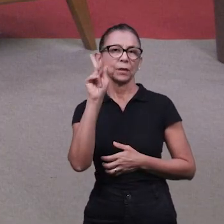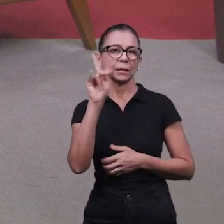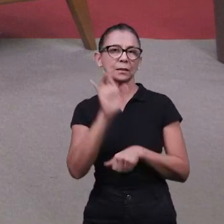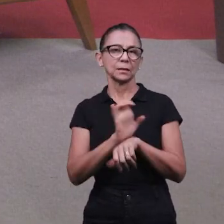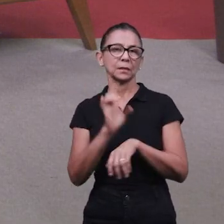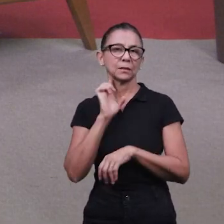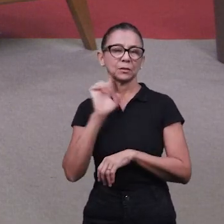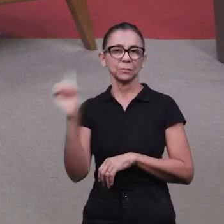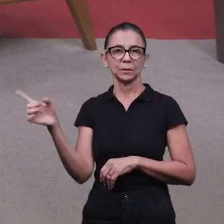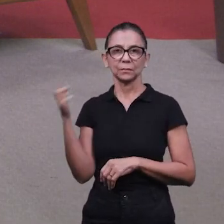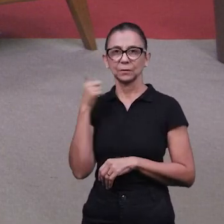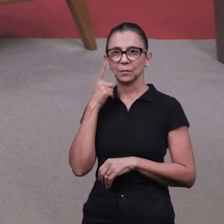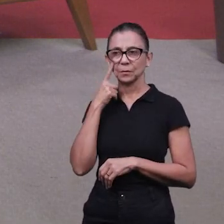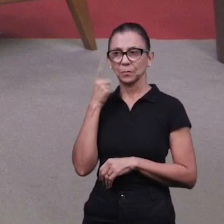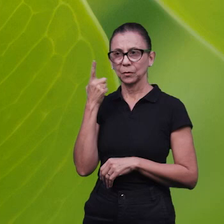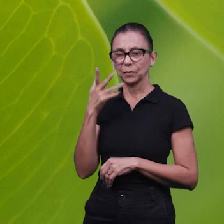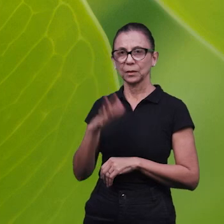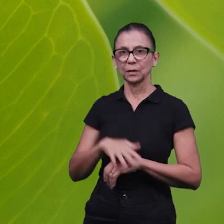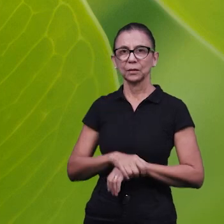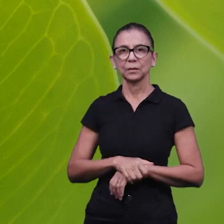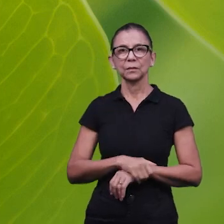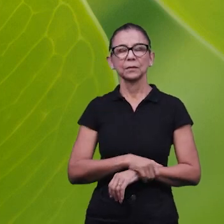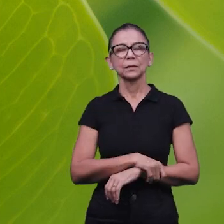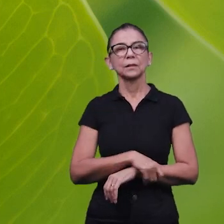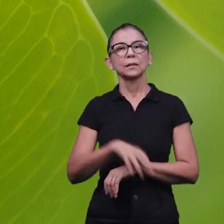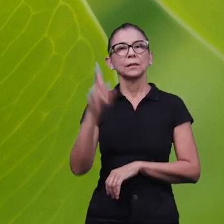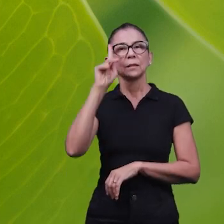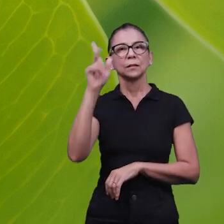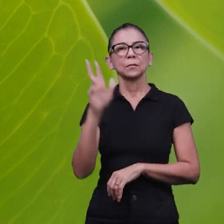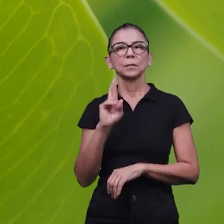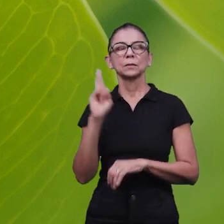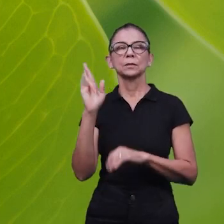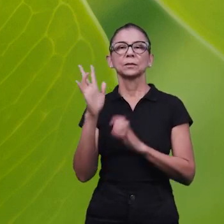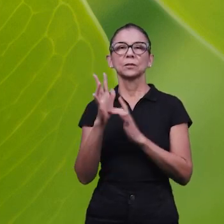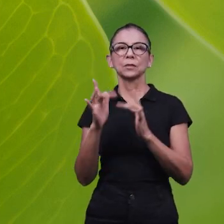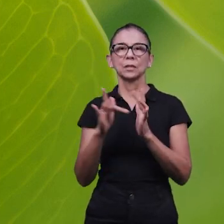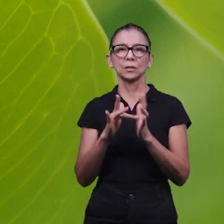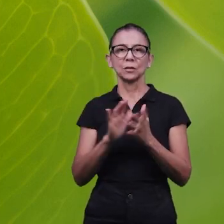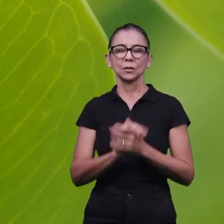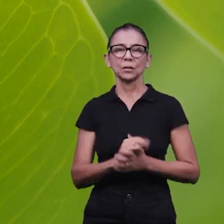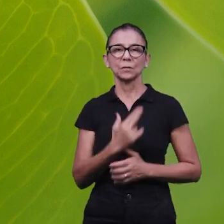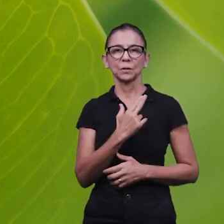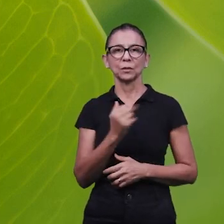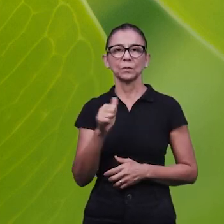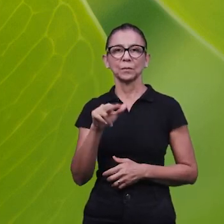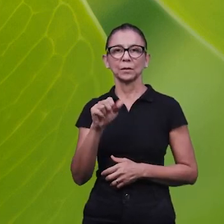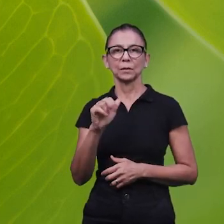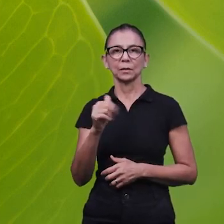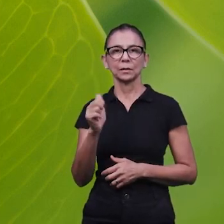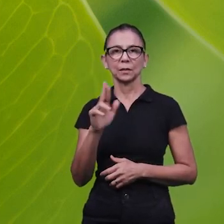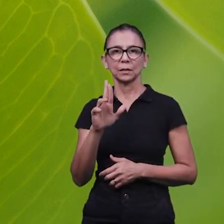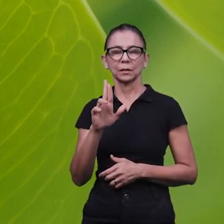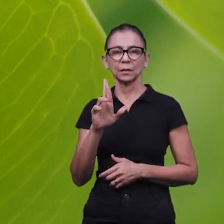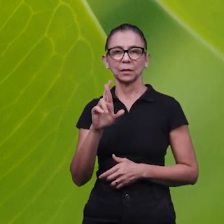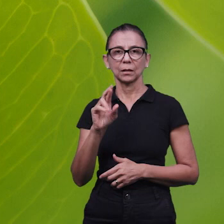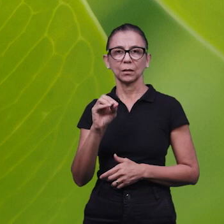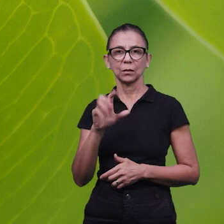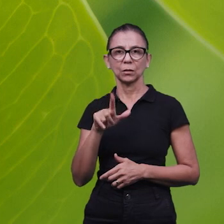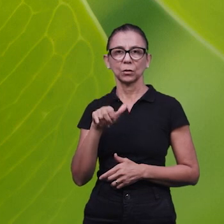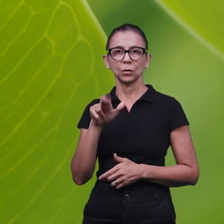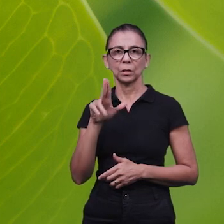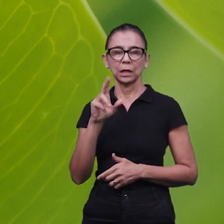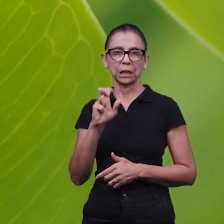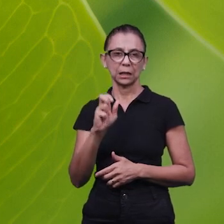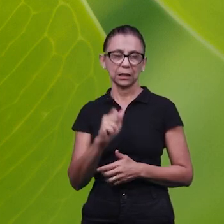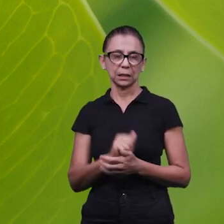Vila Isa, au Governador Valadares, Minas Gerais. Nous allons voir. La paix du Seigneur, mes frères et sœurs, je m'appelle Carolina, de